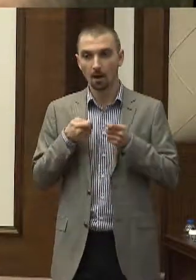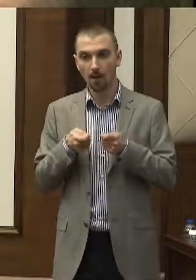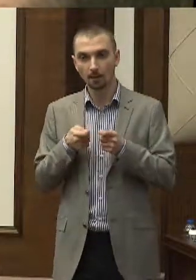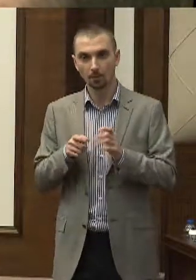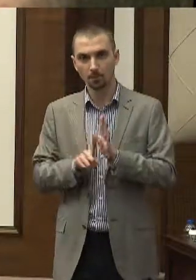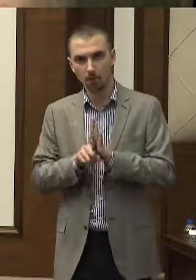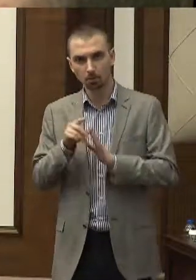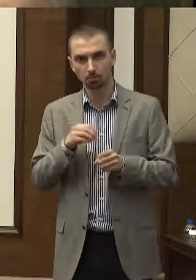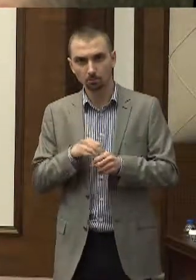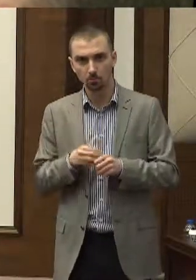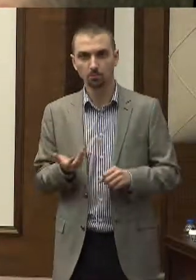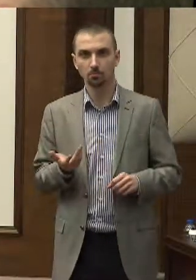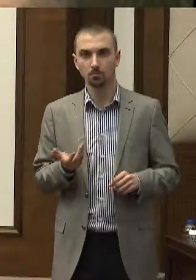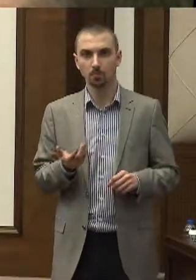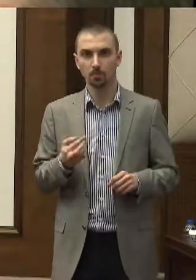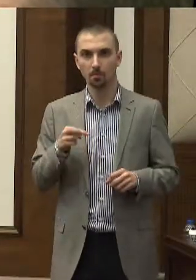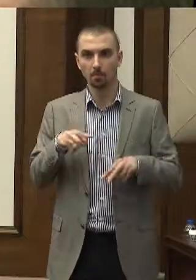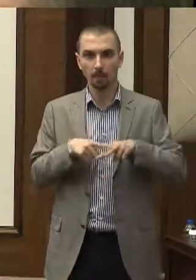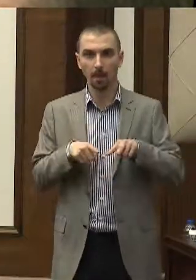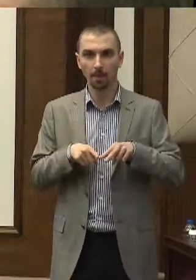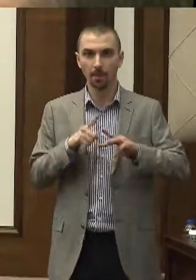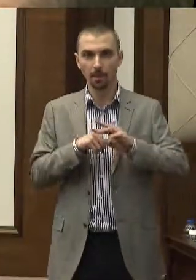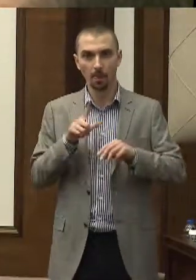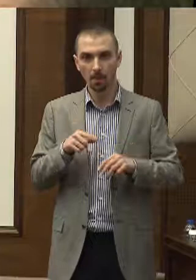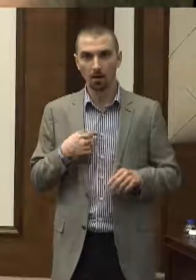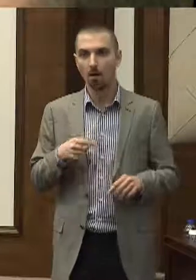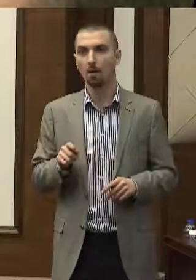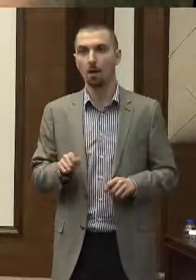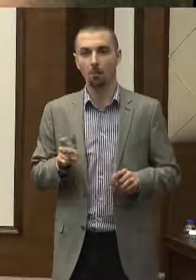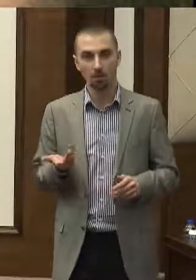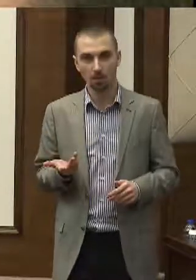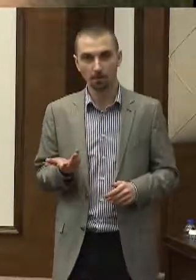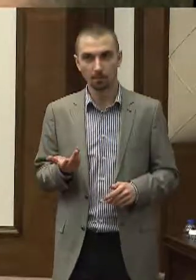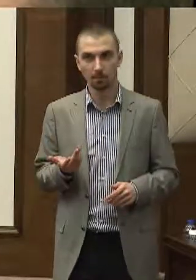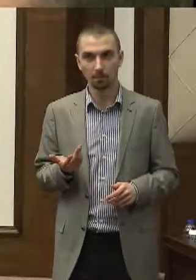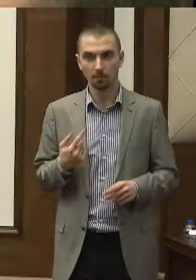paneller düzenlemediğimizi gözlemlik araştırmamda